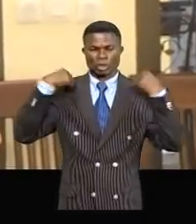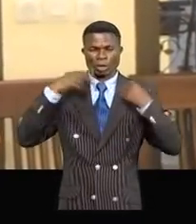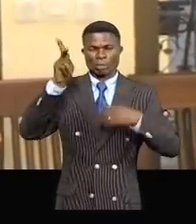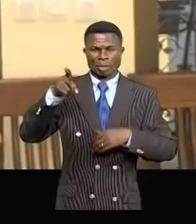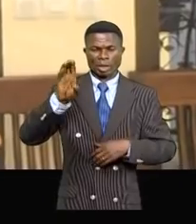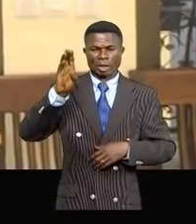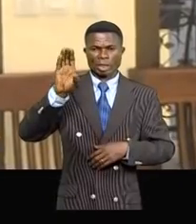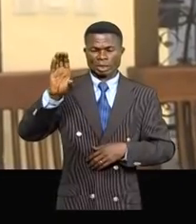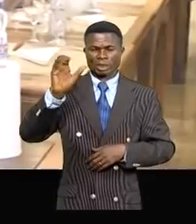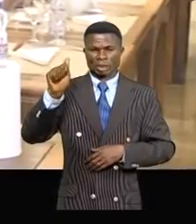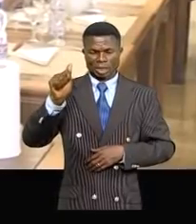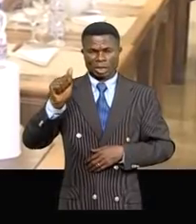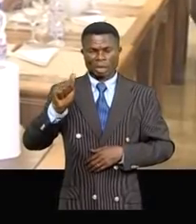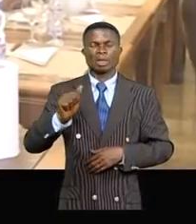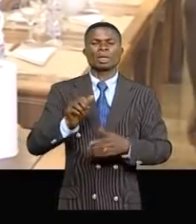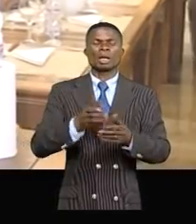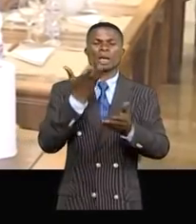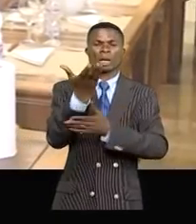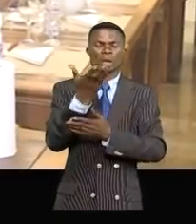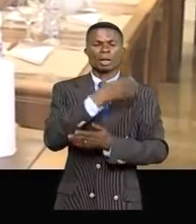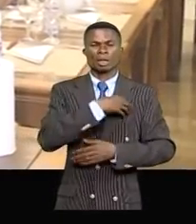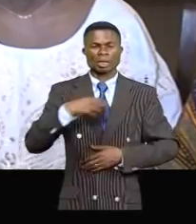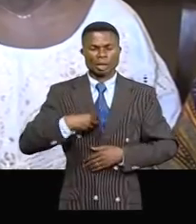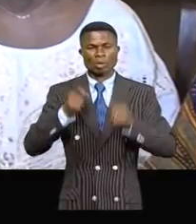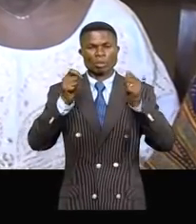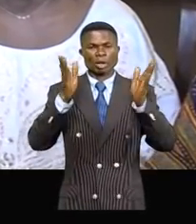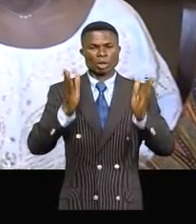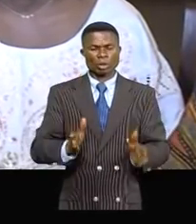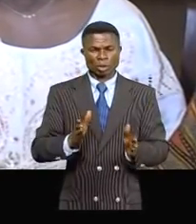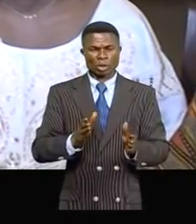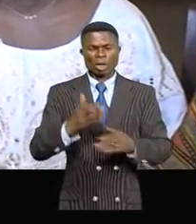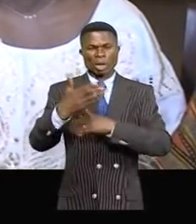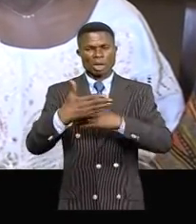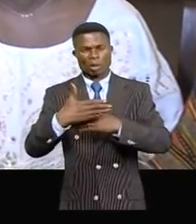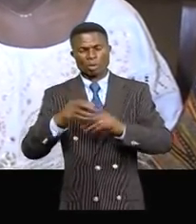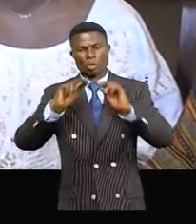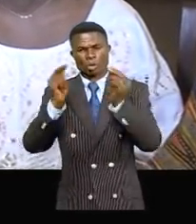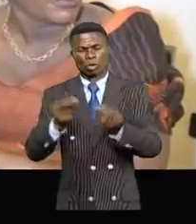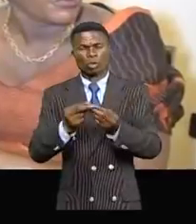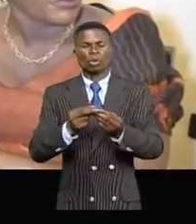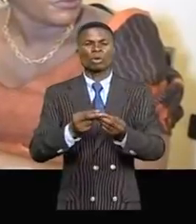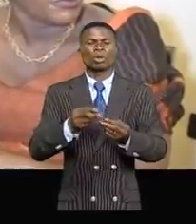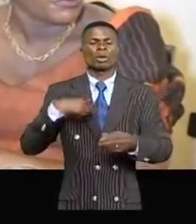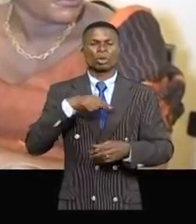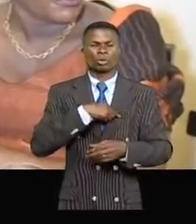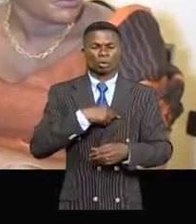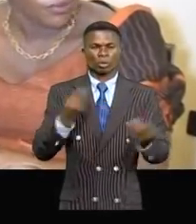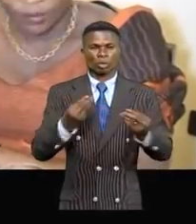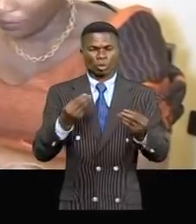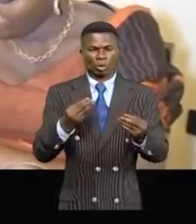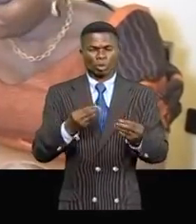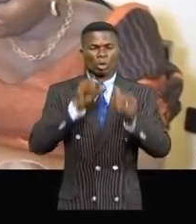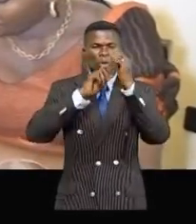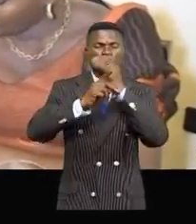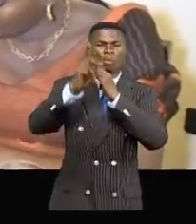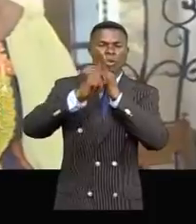des communications au PNUD, a invité les femmes des médias à s'approcher des autres catégories de la société en vue de faire la promotion